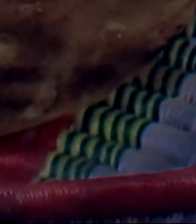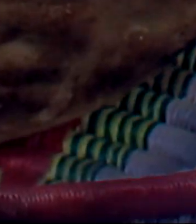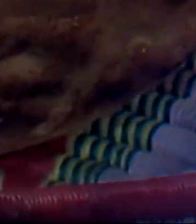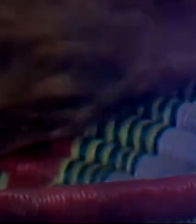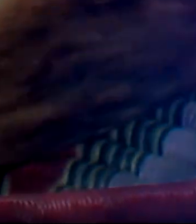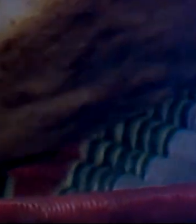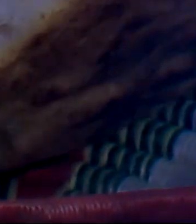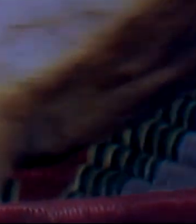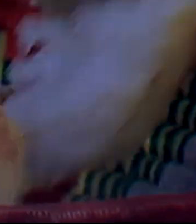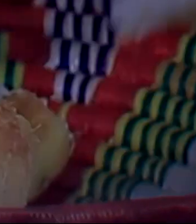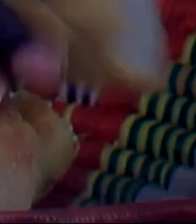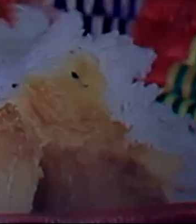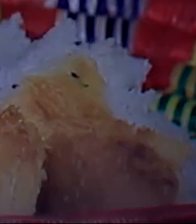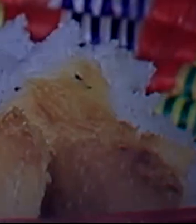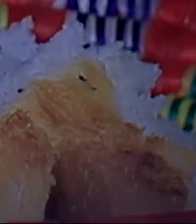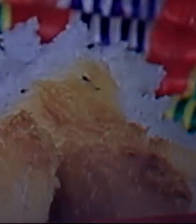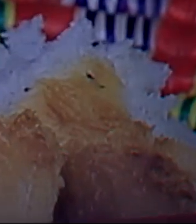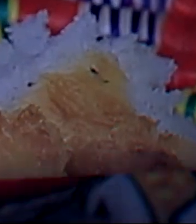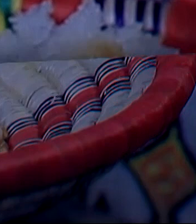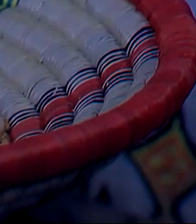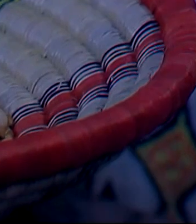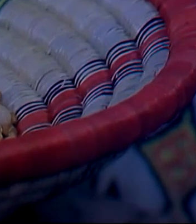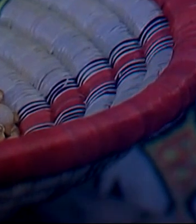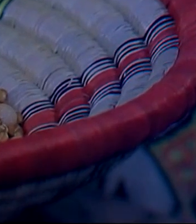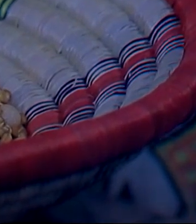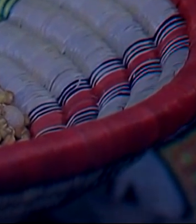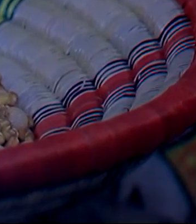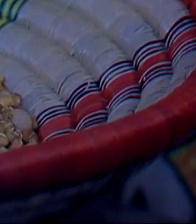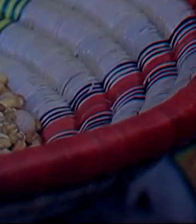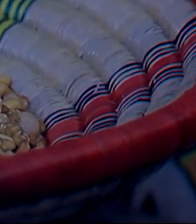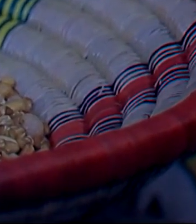ማርኮኛልና ክብርሽ ላንቺ ልገዛ